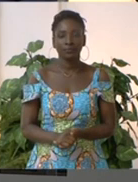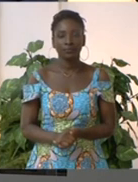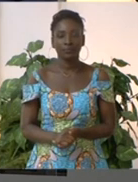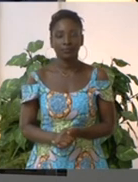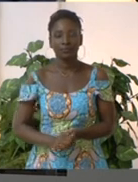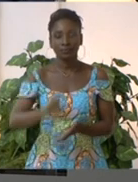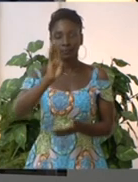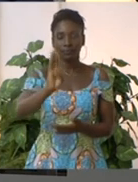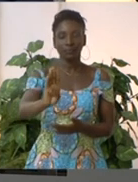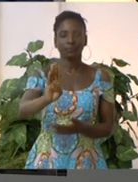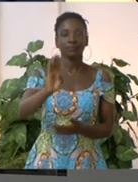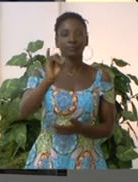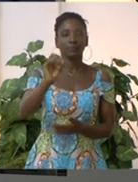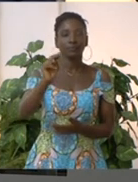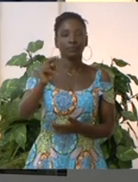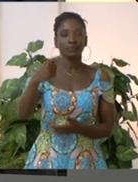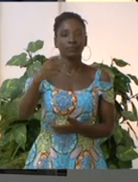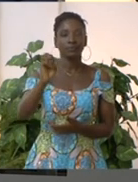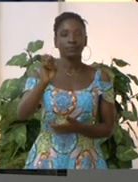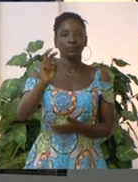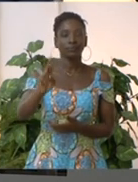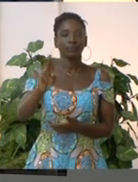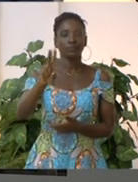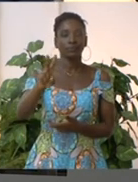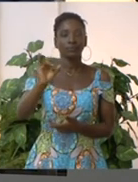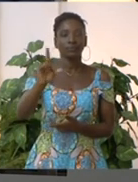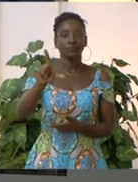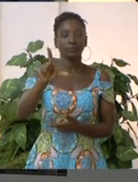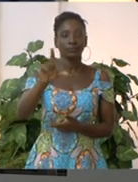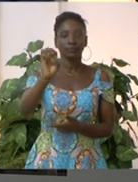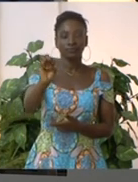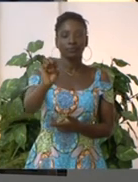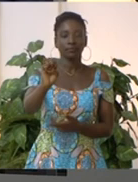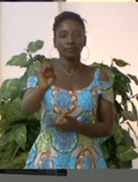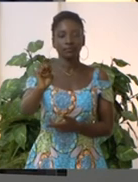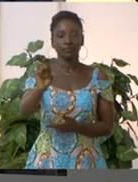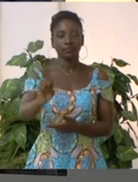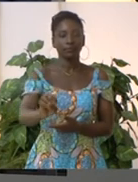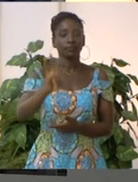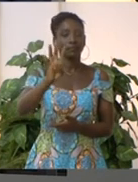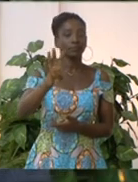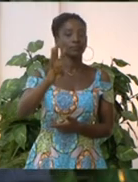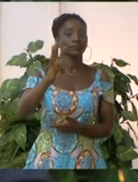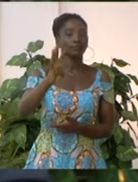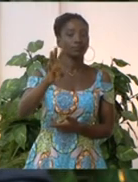bingerville inscrit 47 1928